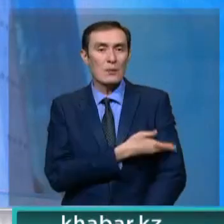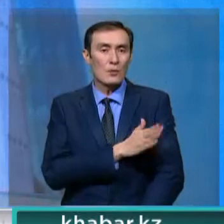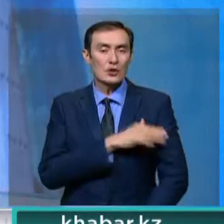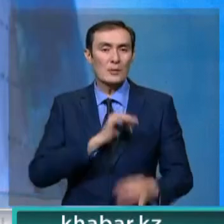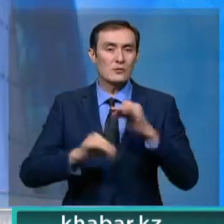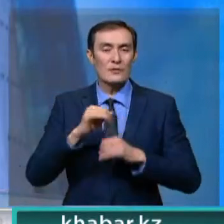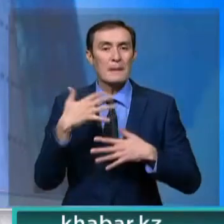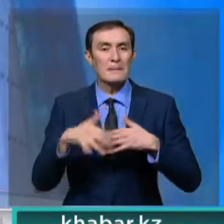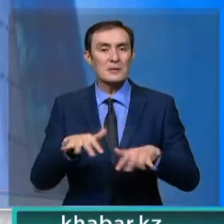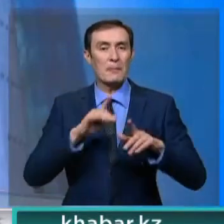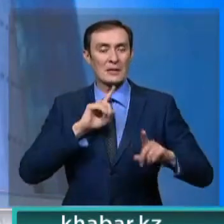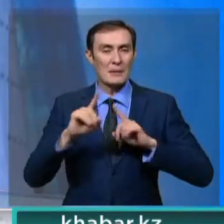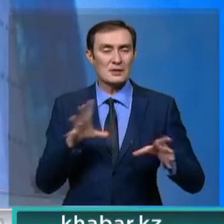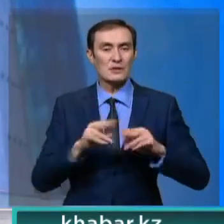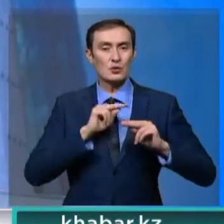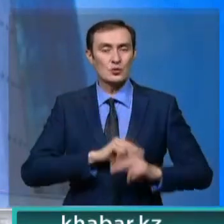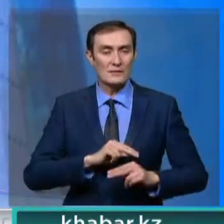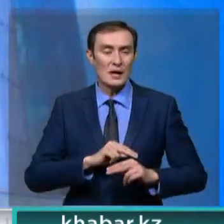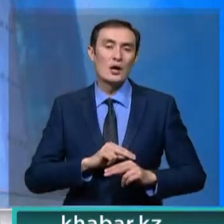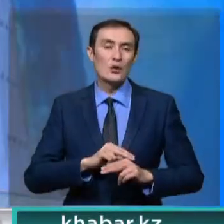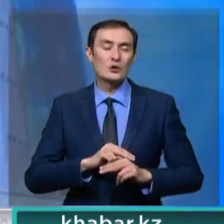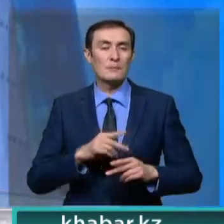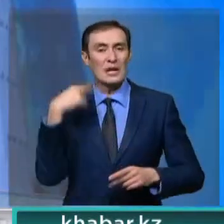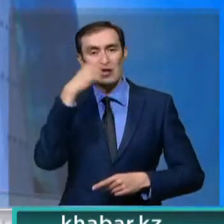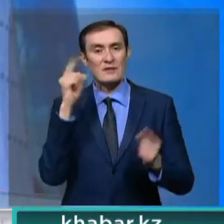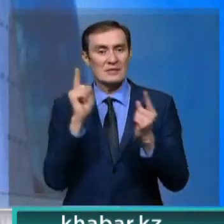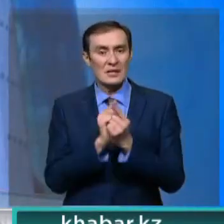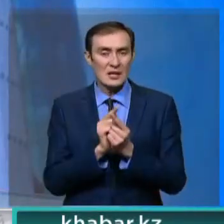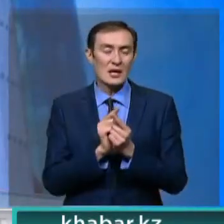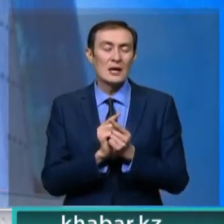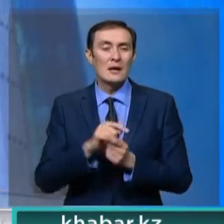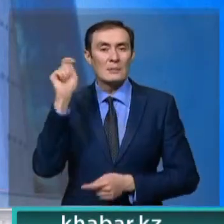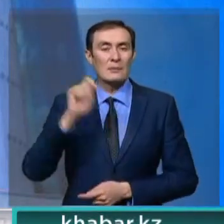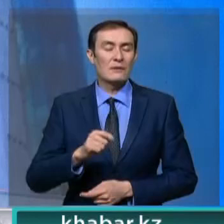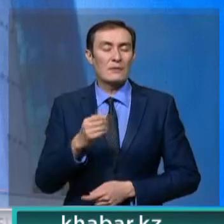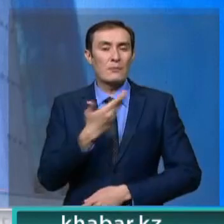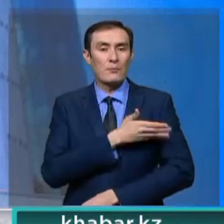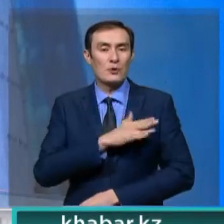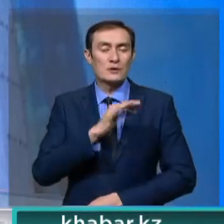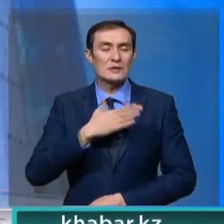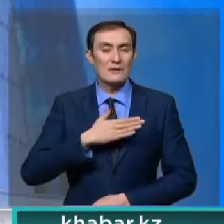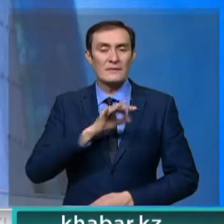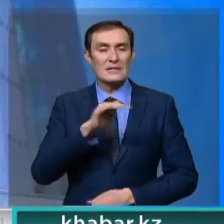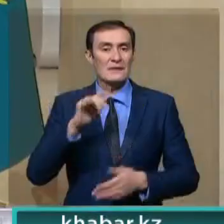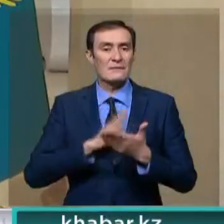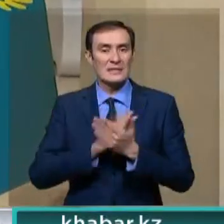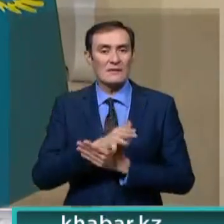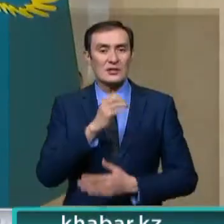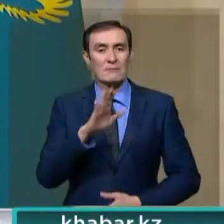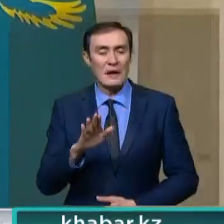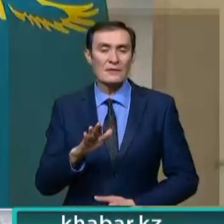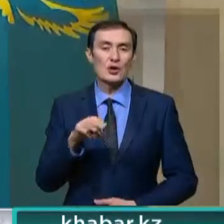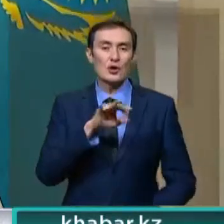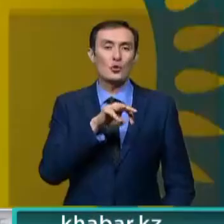обсудили межпарламентское сотрудничество. Уже приличная встреча. Маршал Сената Польши прибыл в нашу страну с официальным визитом. Маулена